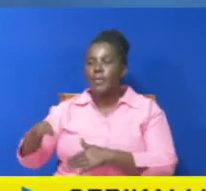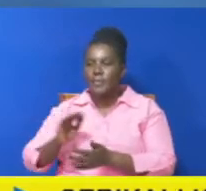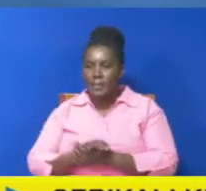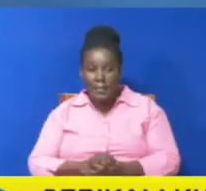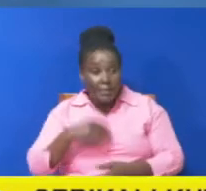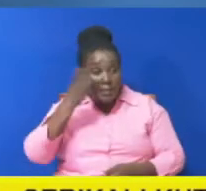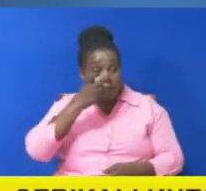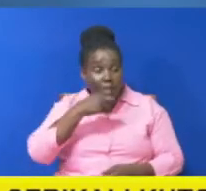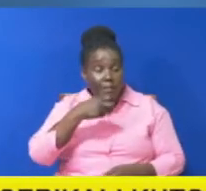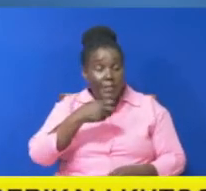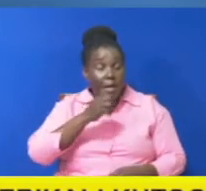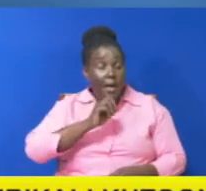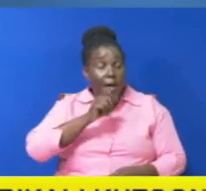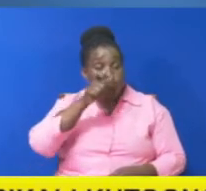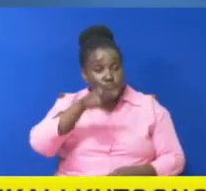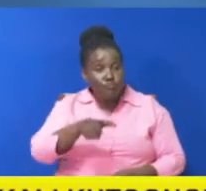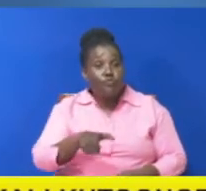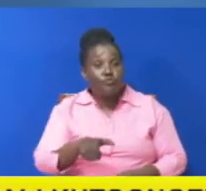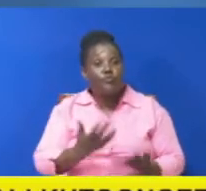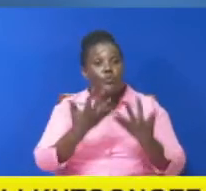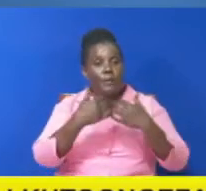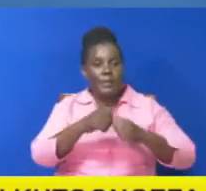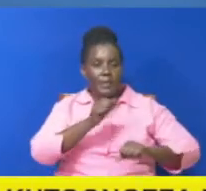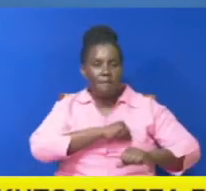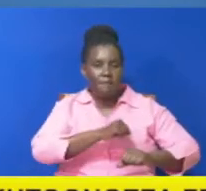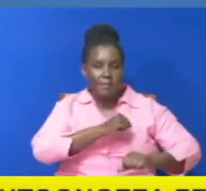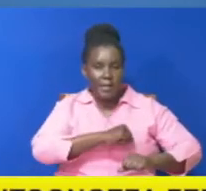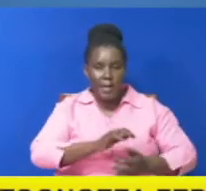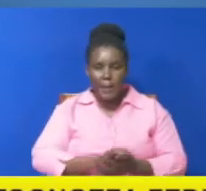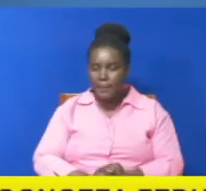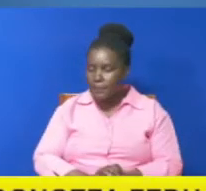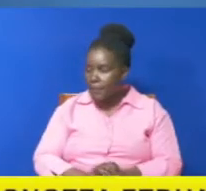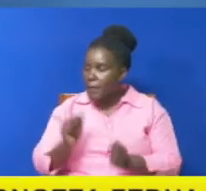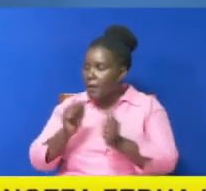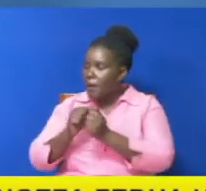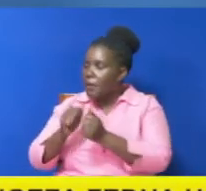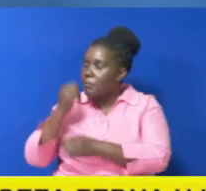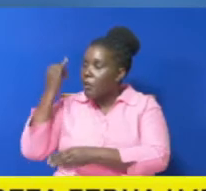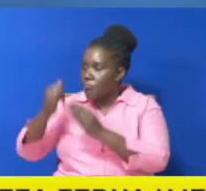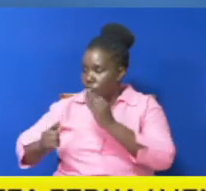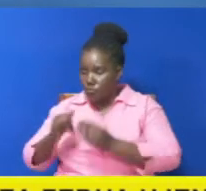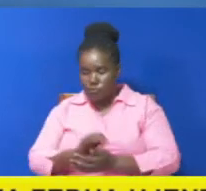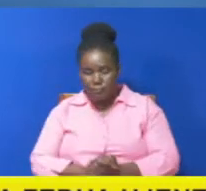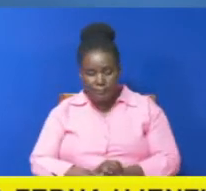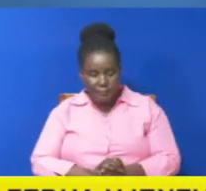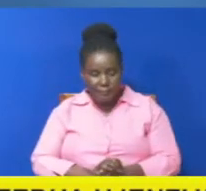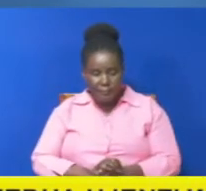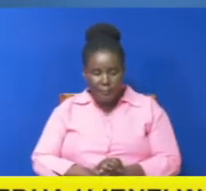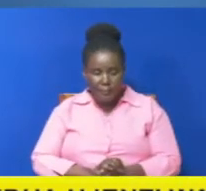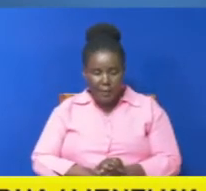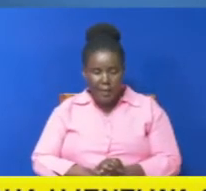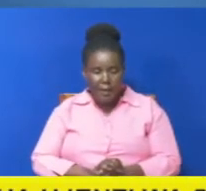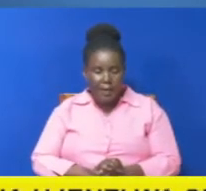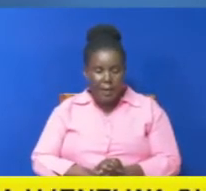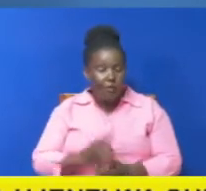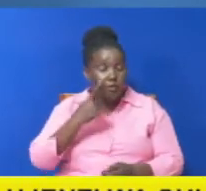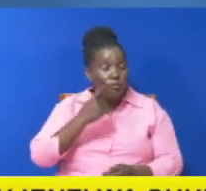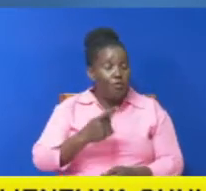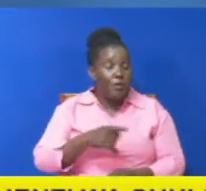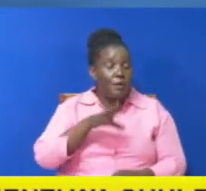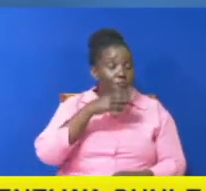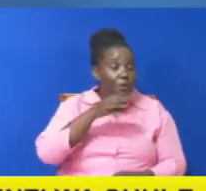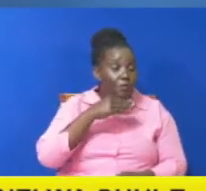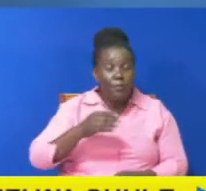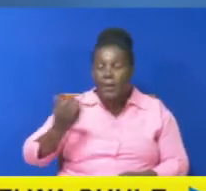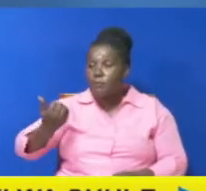nitaendana naye na tutaweza na mtakuja kutengeneza familia. Lakini kitu kingine cha mwisho, ukikutana na mwanamke leo barabarani na mwanaume leo barabarani, basi